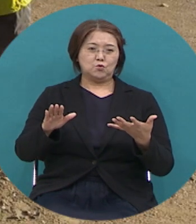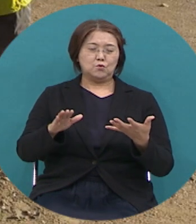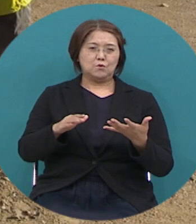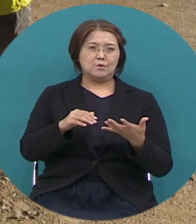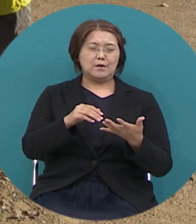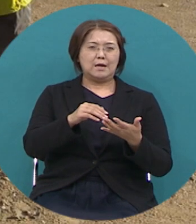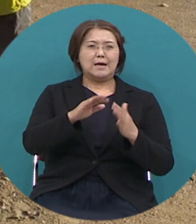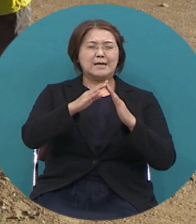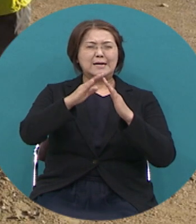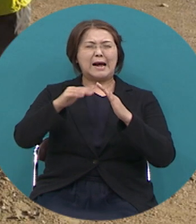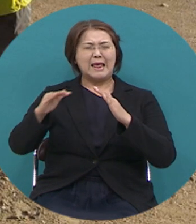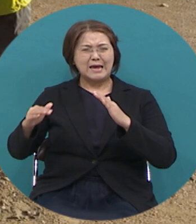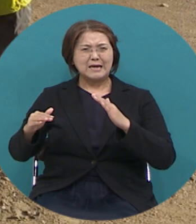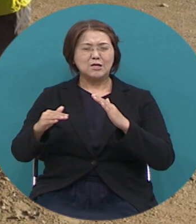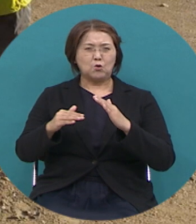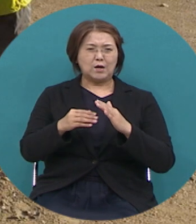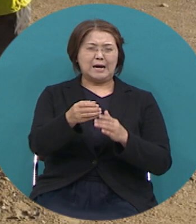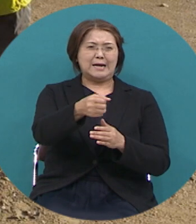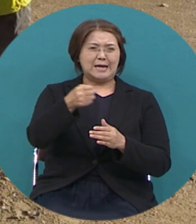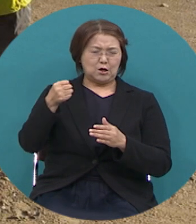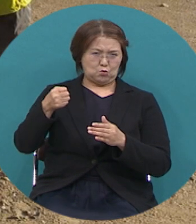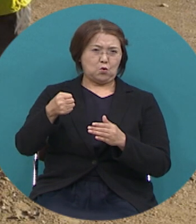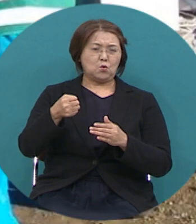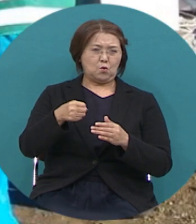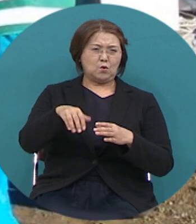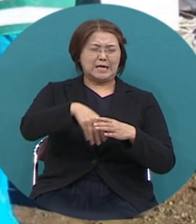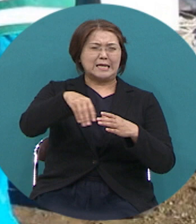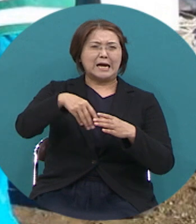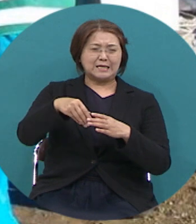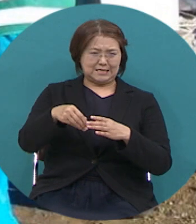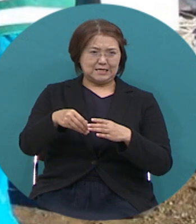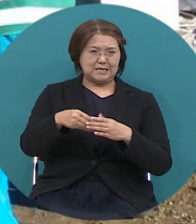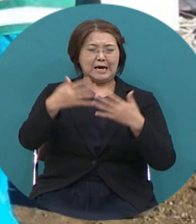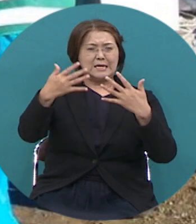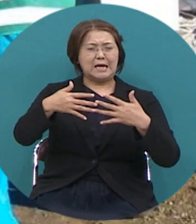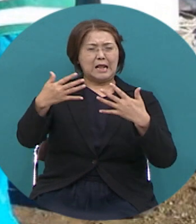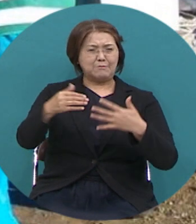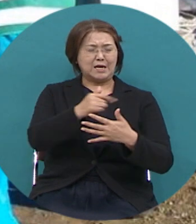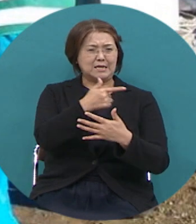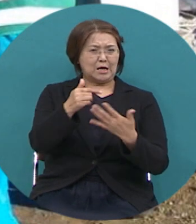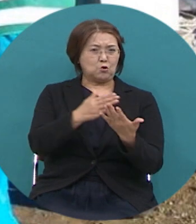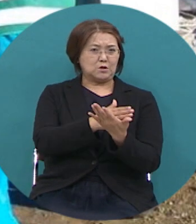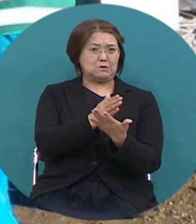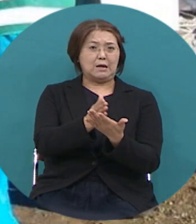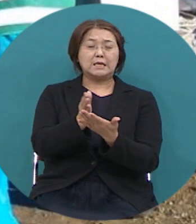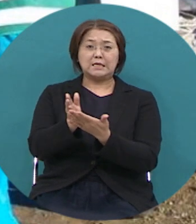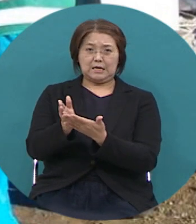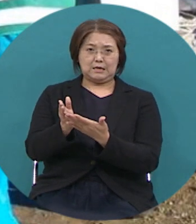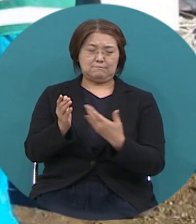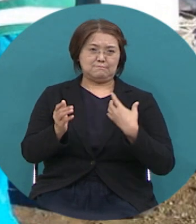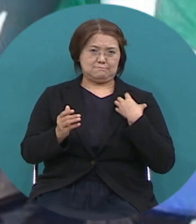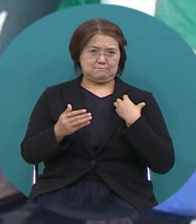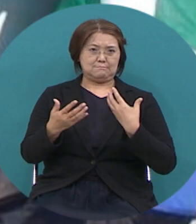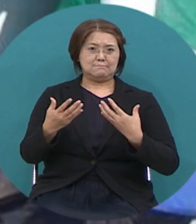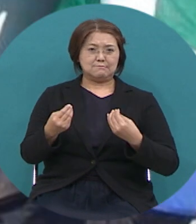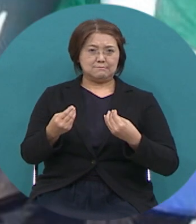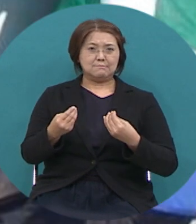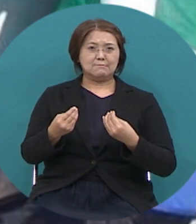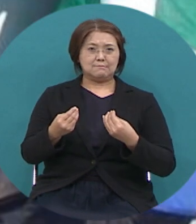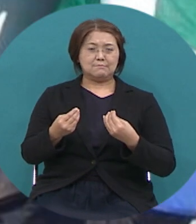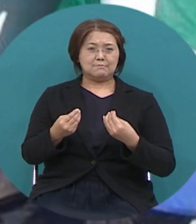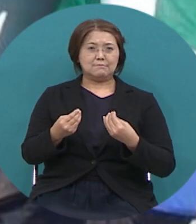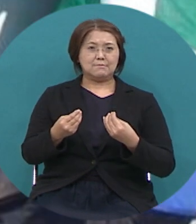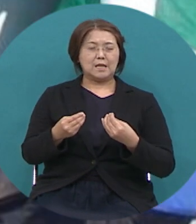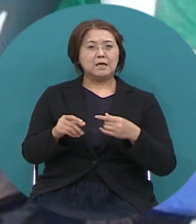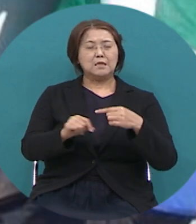礫とか白物家電ですとかテレビとかそういった仕分け作業に従事をさせていただいています。それが大体